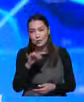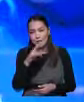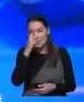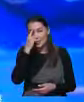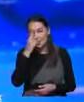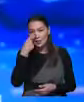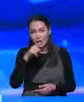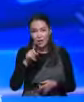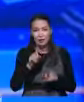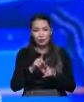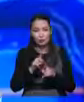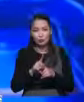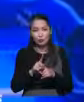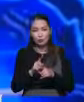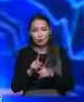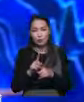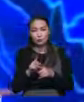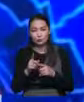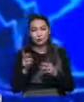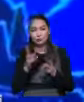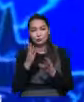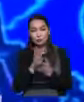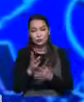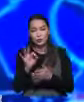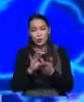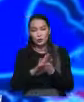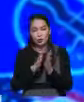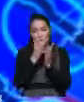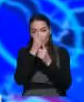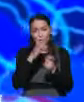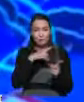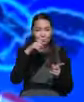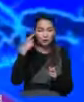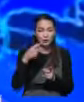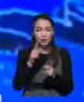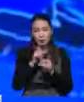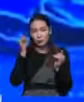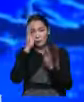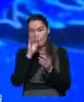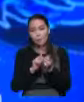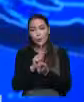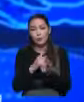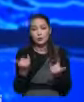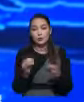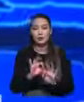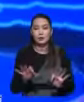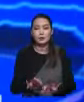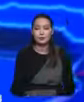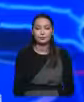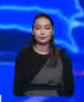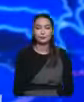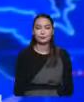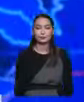жанып тұр. Салдарынан мектептер жабылып, төтенше жағдай жарияланды. Әлемдегі климаттық өзгерістер туралы толырақ әріптесім Аружан Задабек